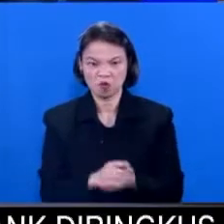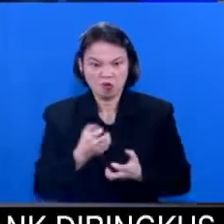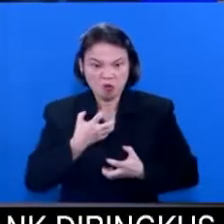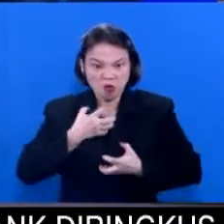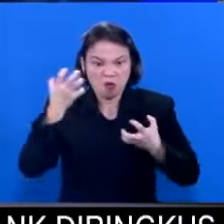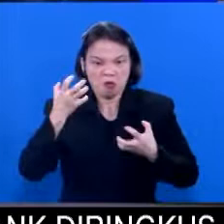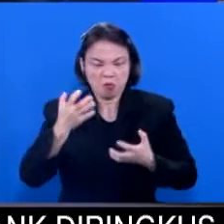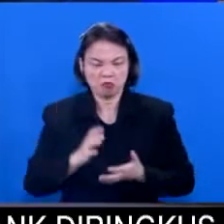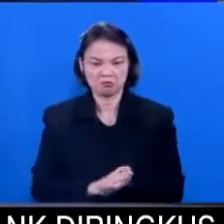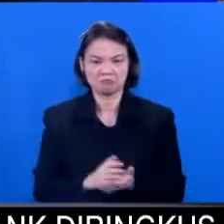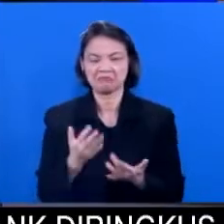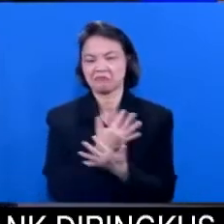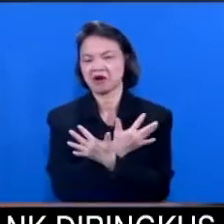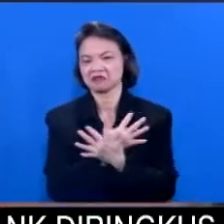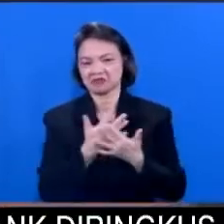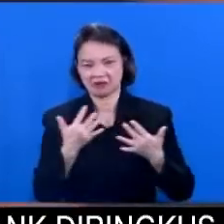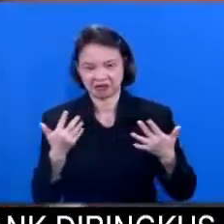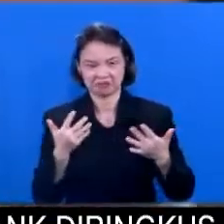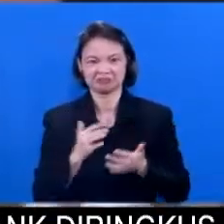di masyarakat.